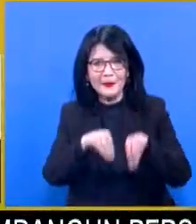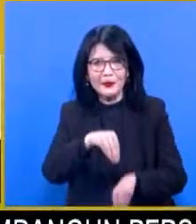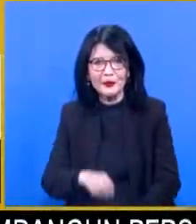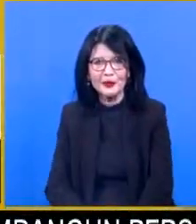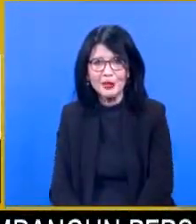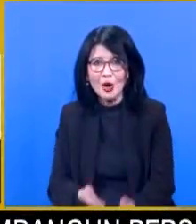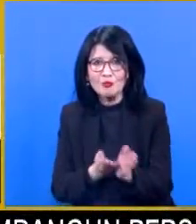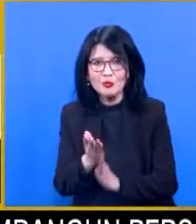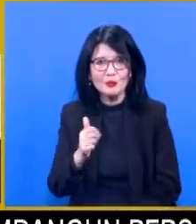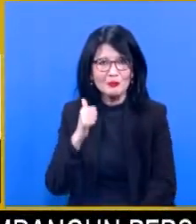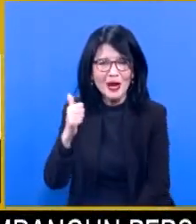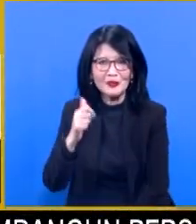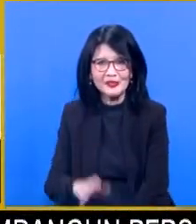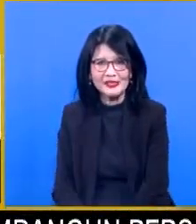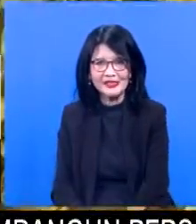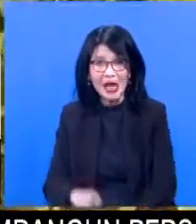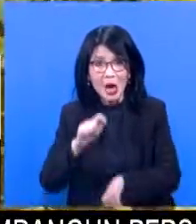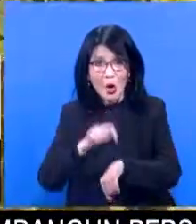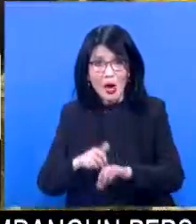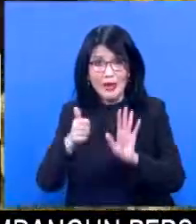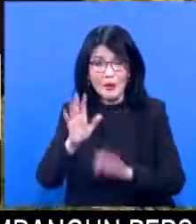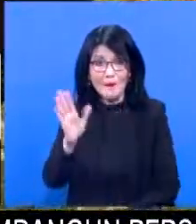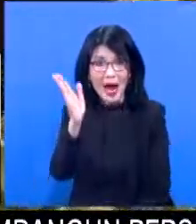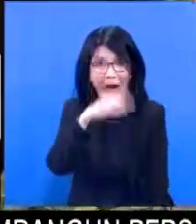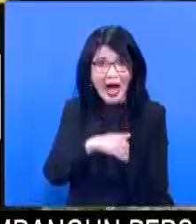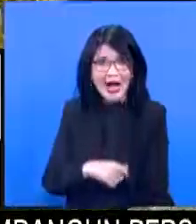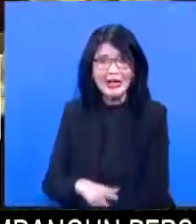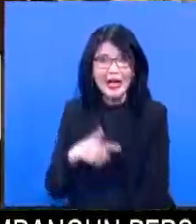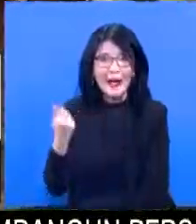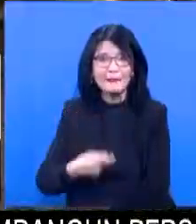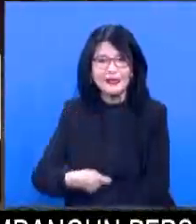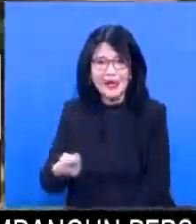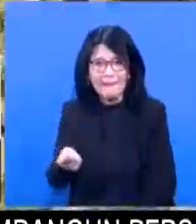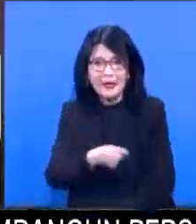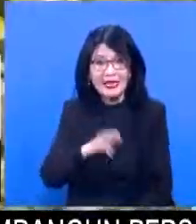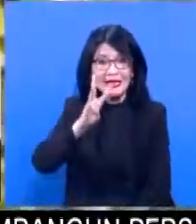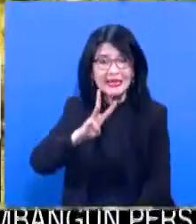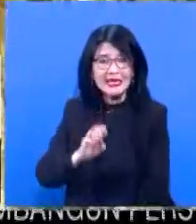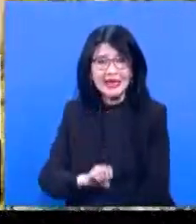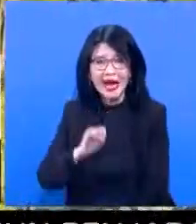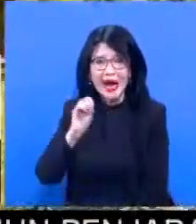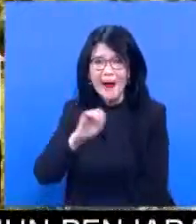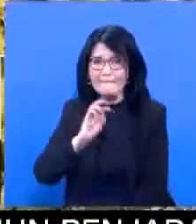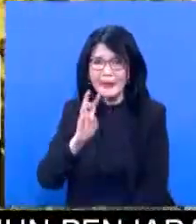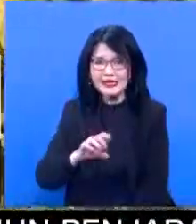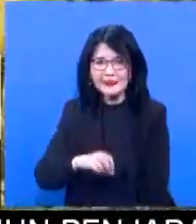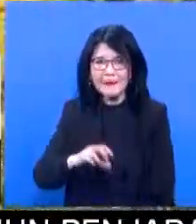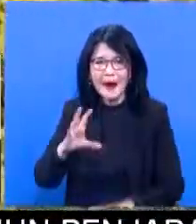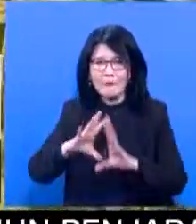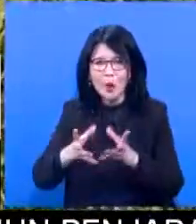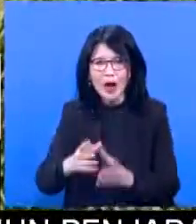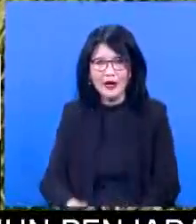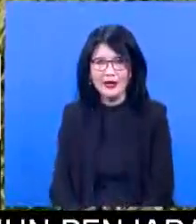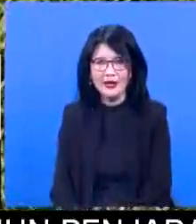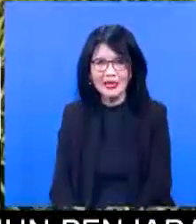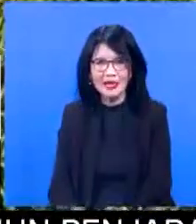kualitas premium. Dalam waktu 65 hari, Irfan bisa memanen 3 jenis buah melon kualitas premium sekaligus,